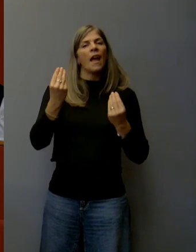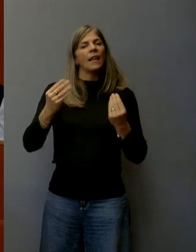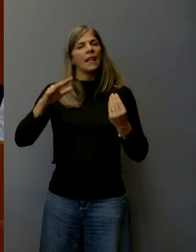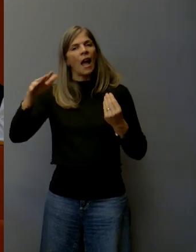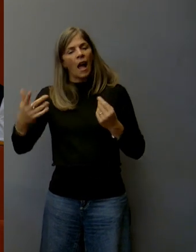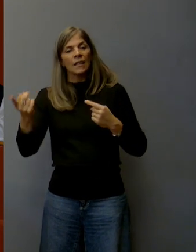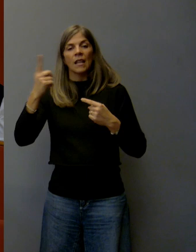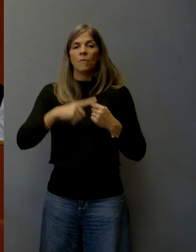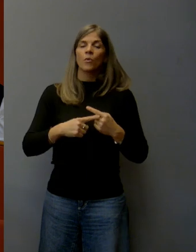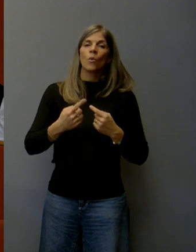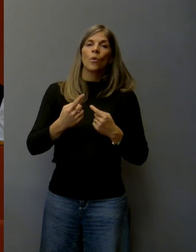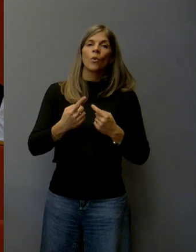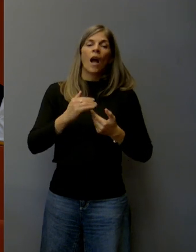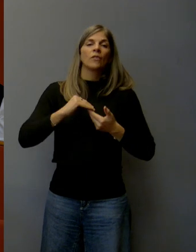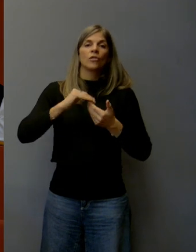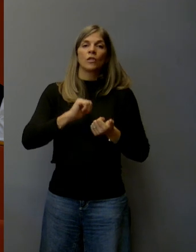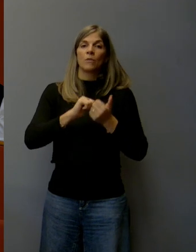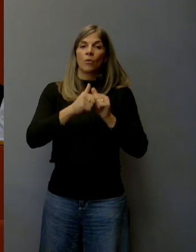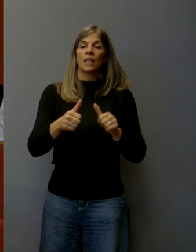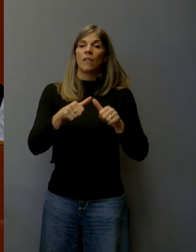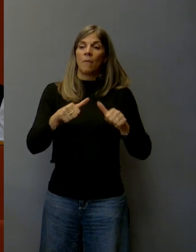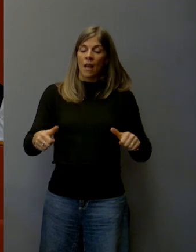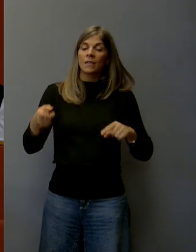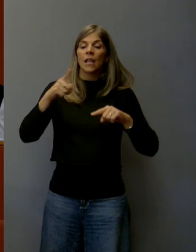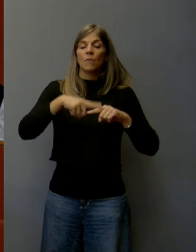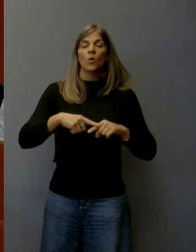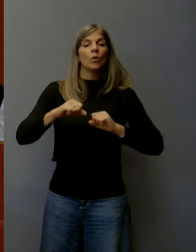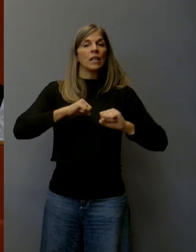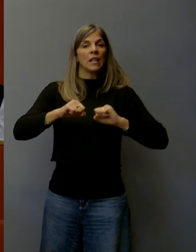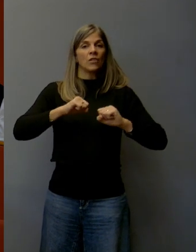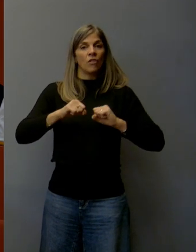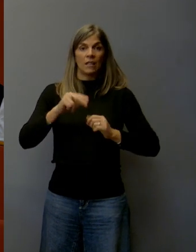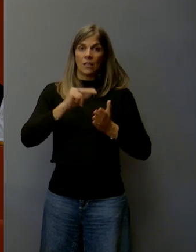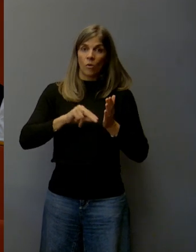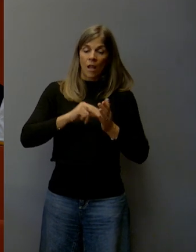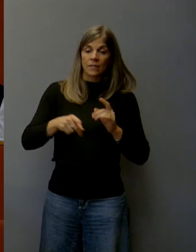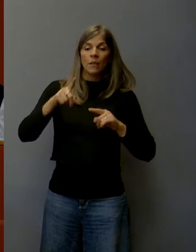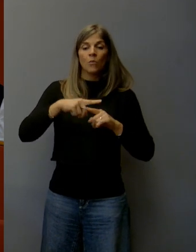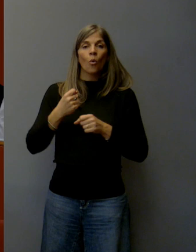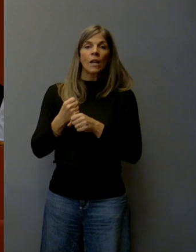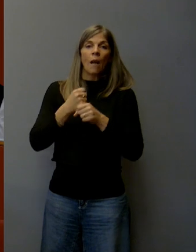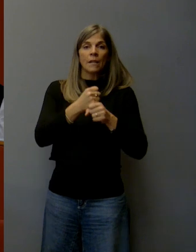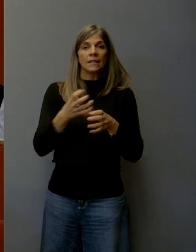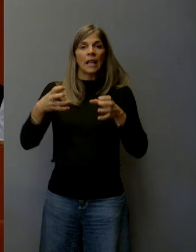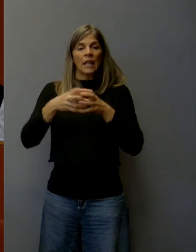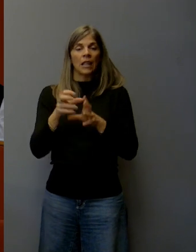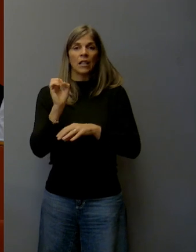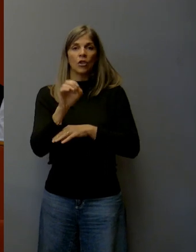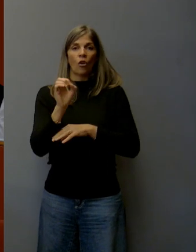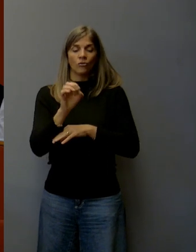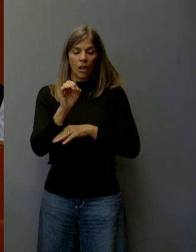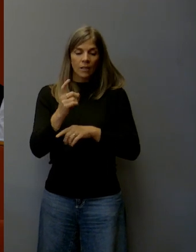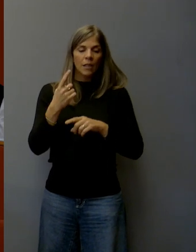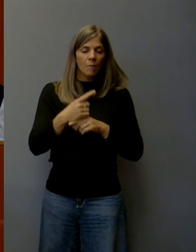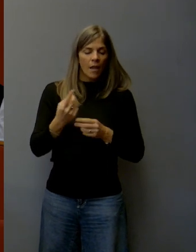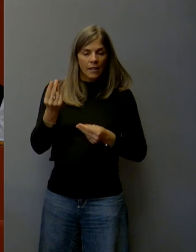associazioni sportive di base dei dirigenti scolastici ed è rappresentanti dei docenti al fine di redigere sviluppare un piano